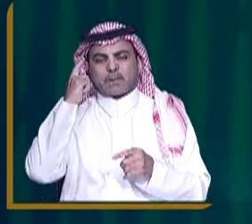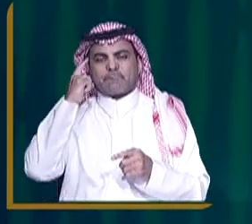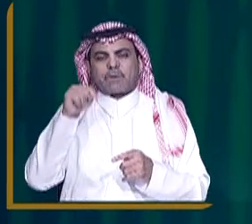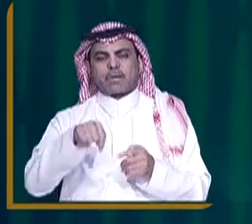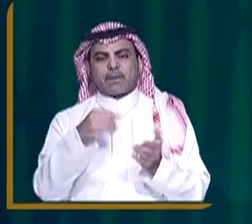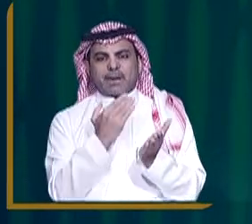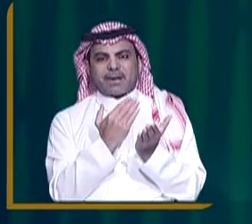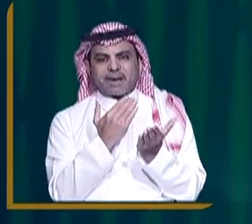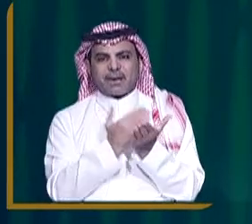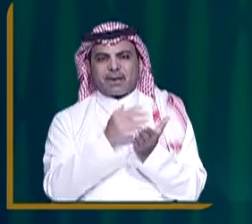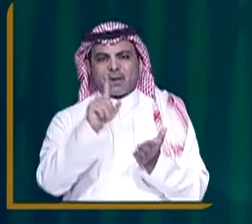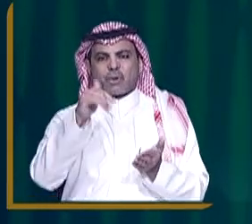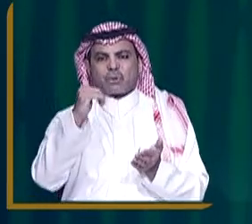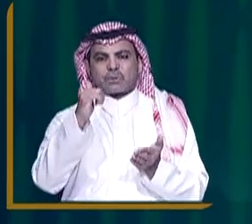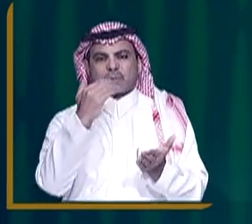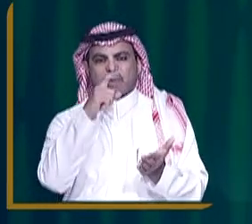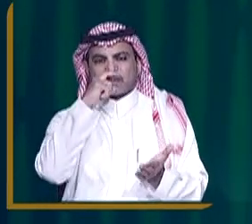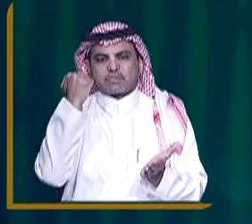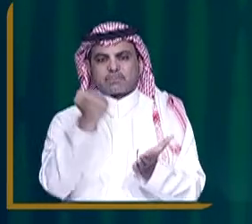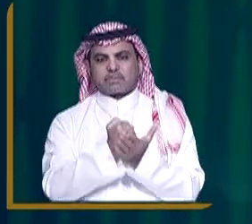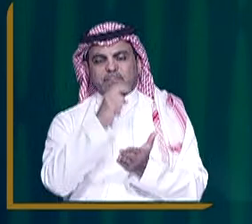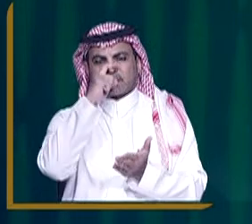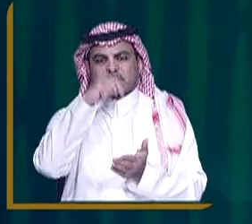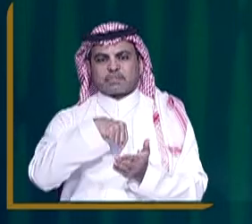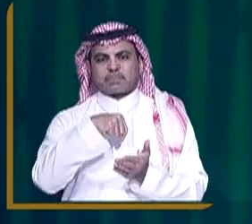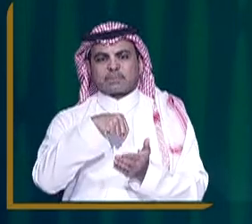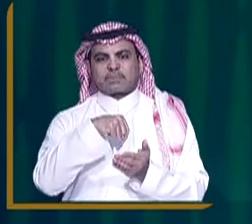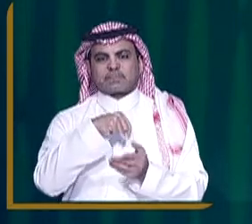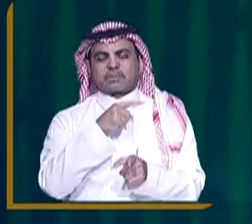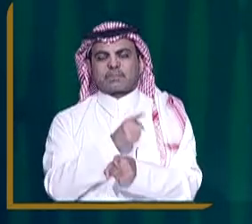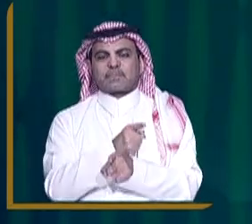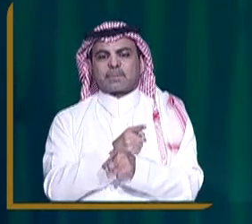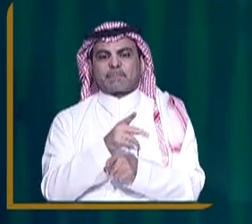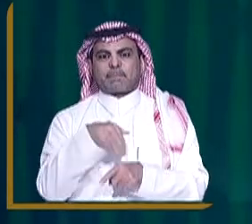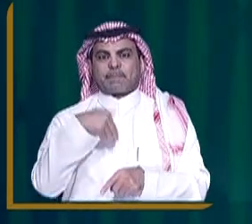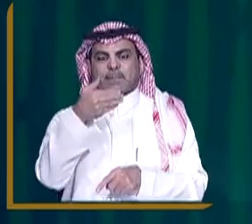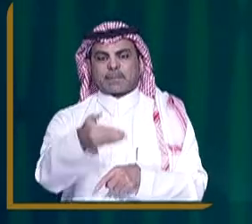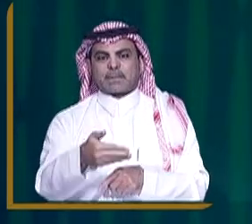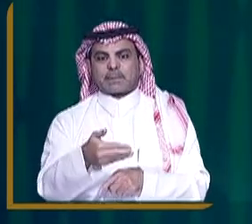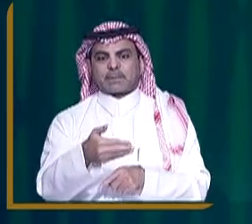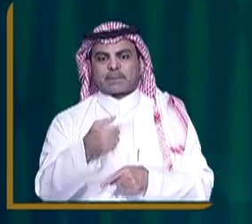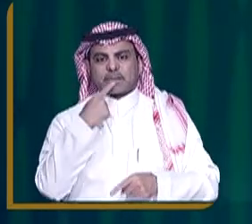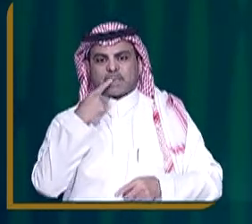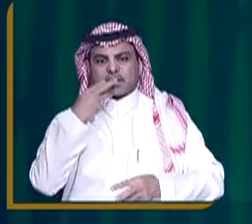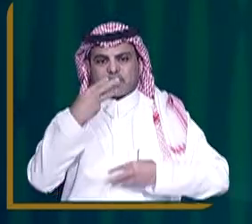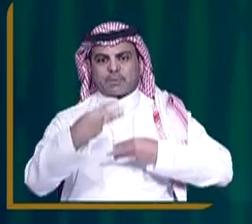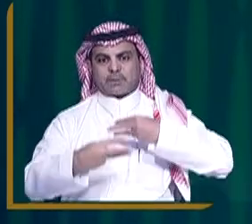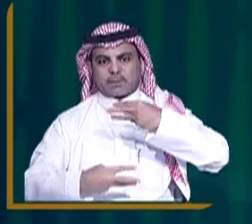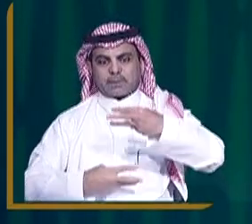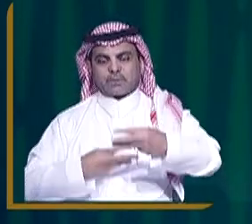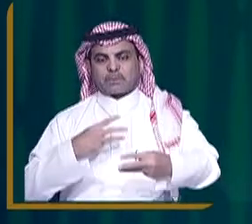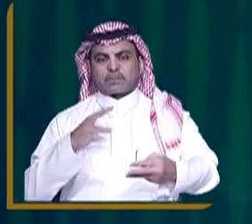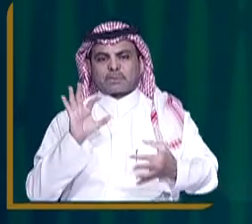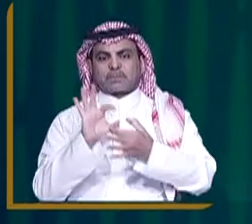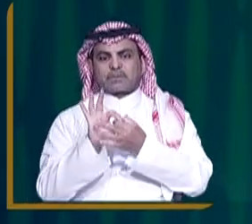بأنها إلزامية في التعيين الأول، ولكن عملية تدويرها كل 3 سنوات وربطها